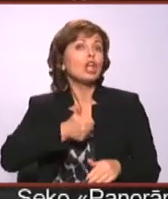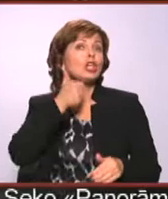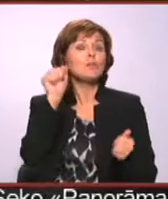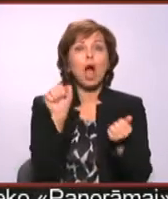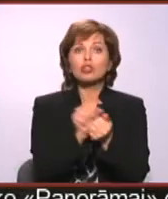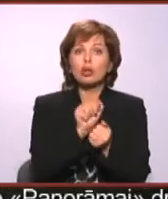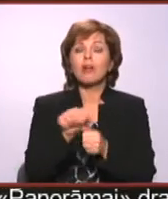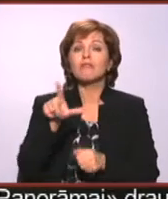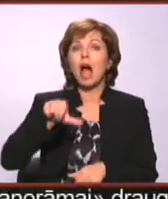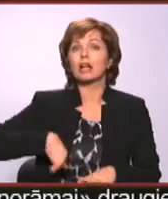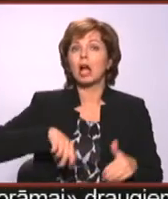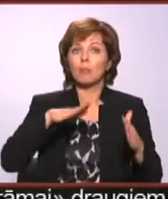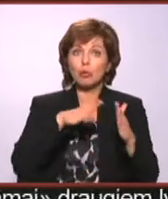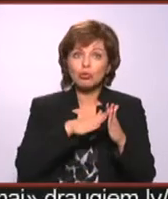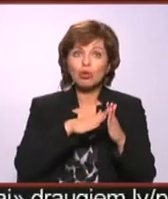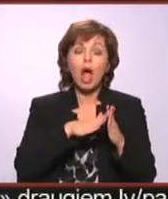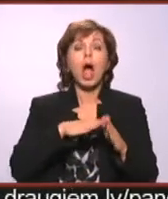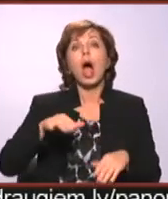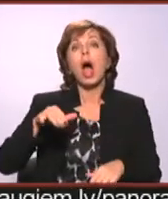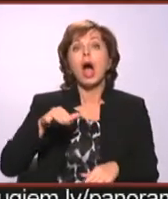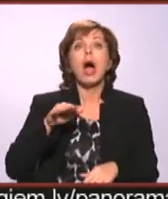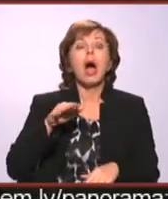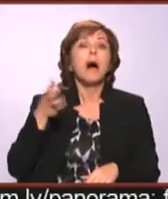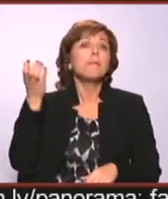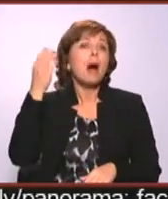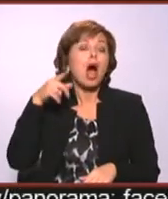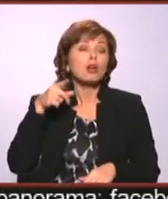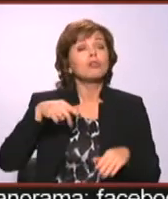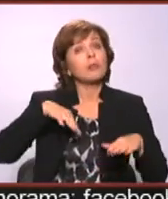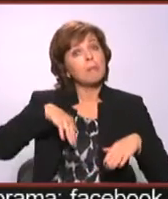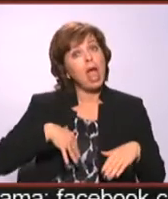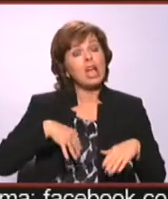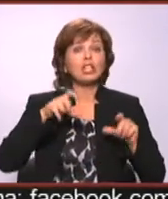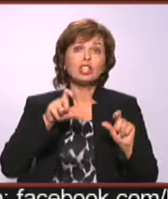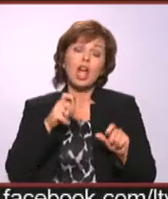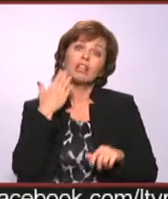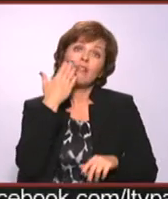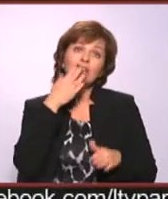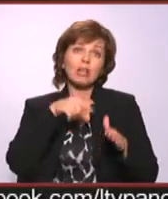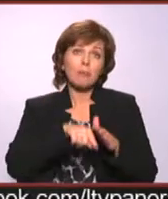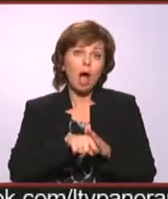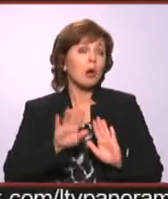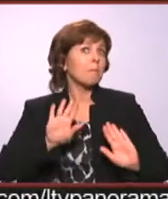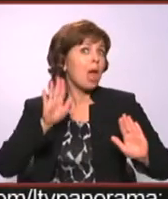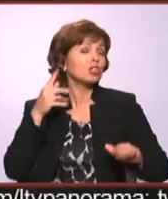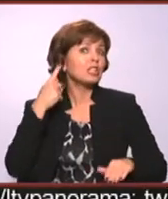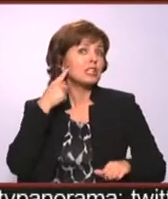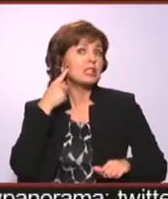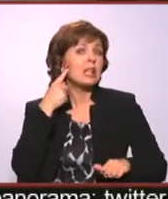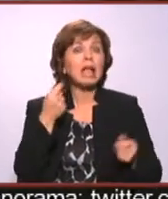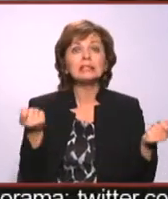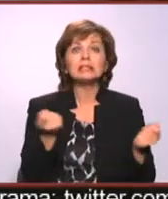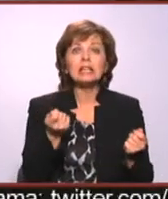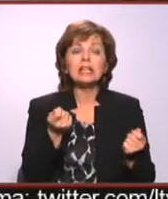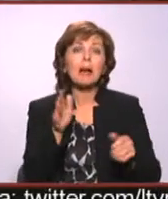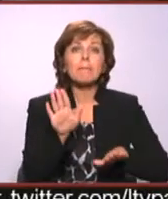vairākām muižām. Kad barons pavisam bēdīgs sēdējis vīna pagrabā, viņš pēkšņi izdzirdējis zirga pakaus. Atverās